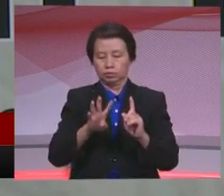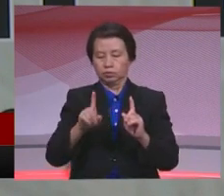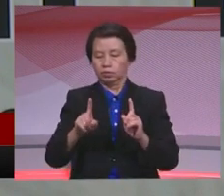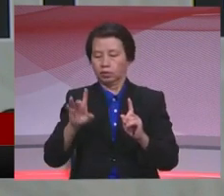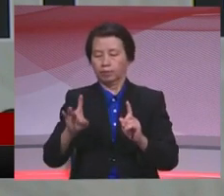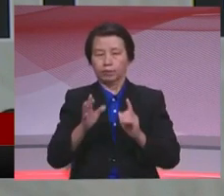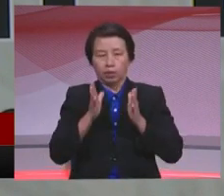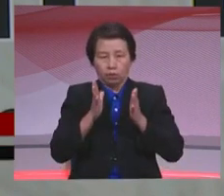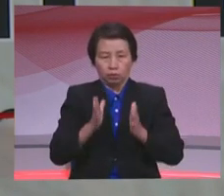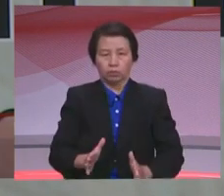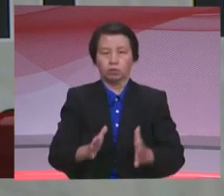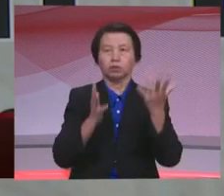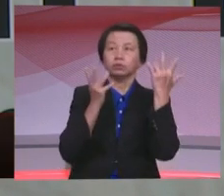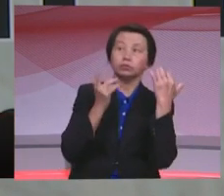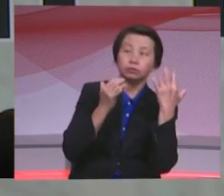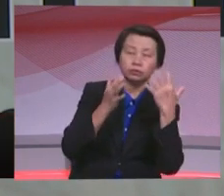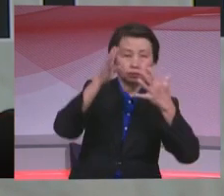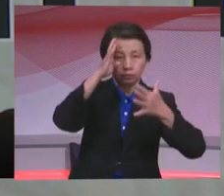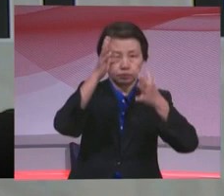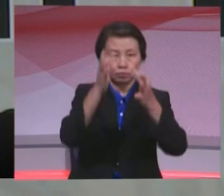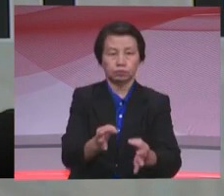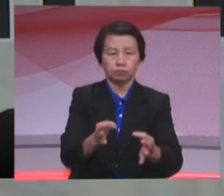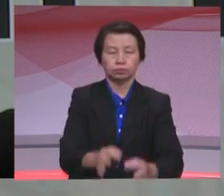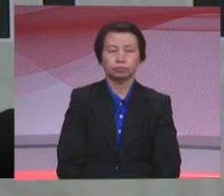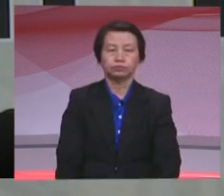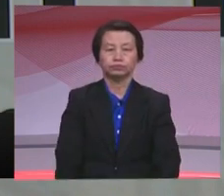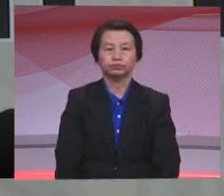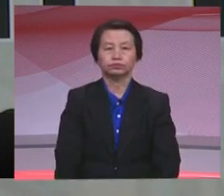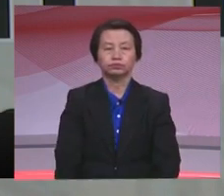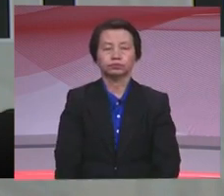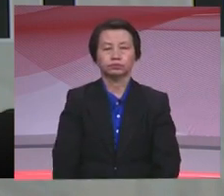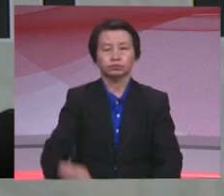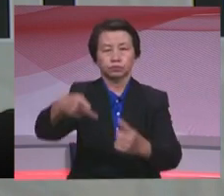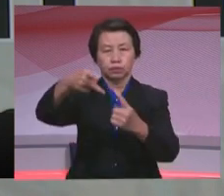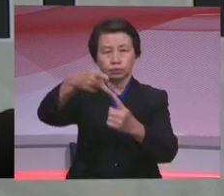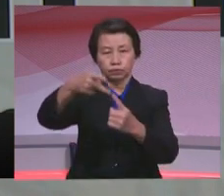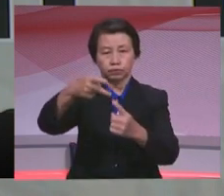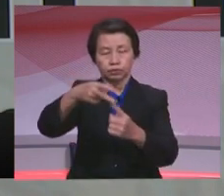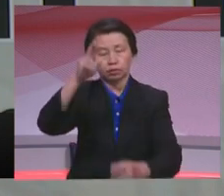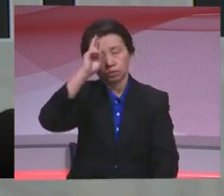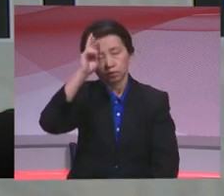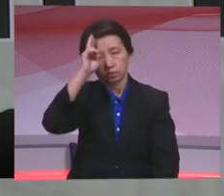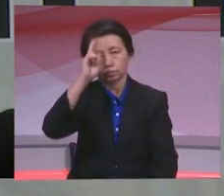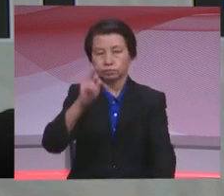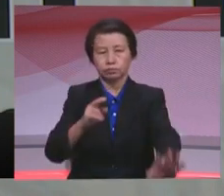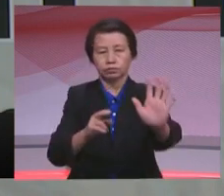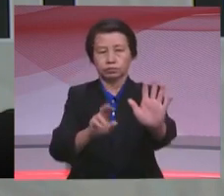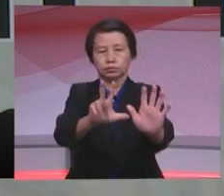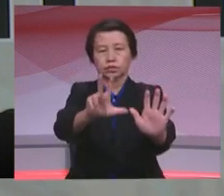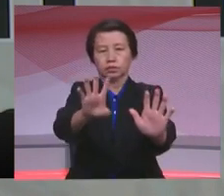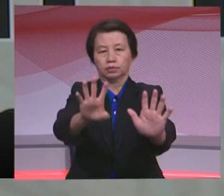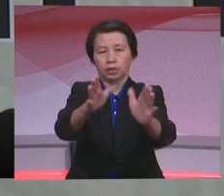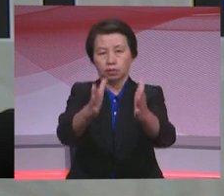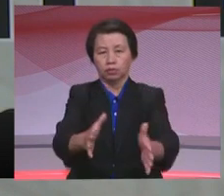1,418 individu masih menunggu keputusan. Di negeri Pulau Pinang pula, kekal 534